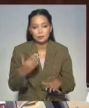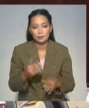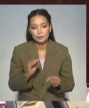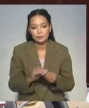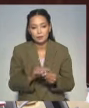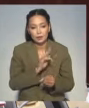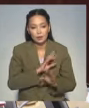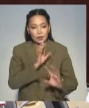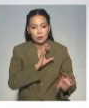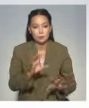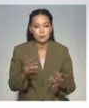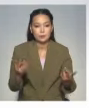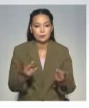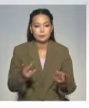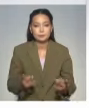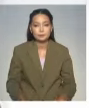жұмысын қамтамасыз ету керек.